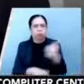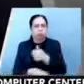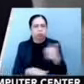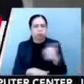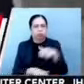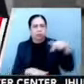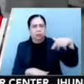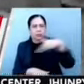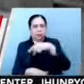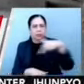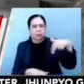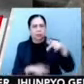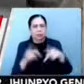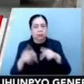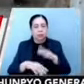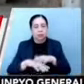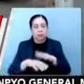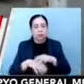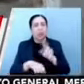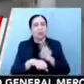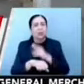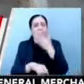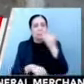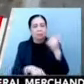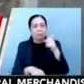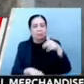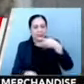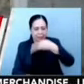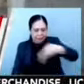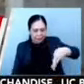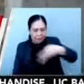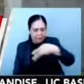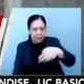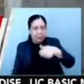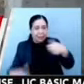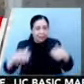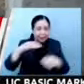otoridad, gamitin ang pedestrian lane sa ilalim lang ng tulay at ang footbridge